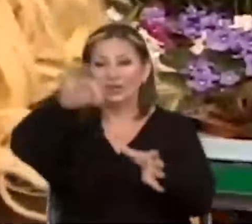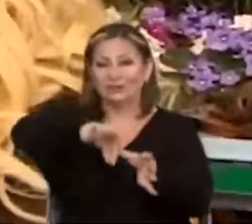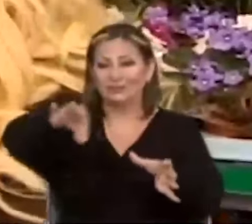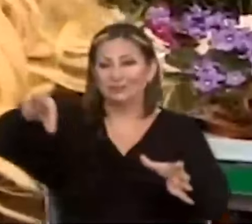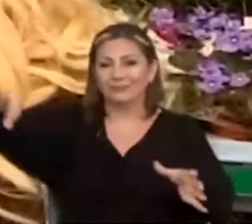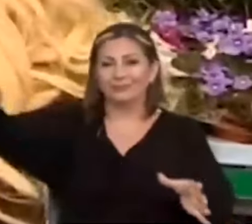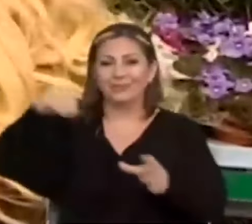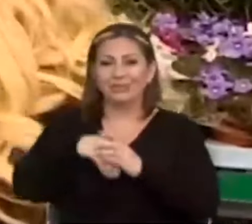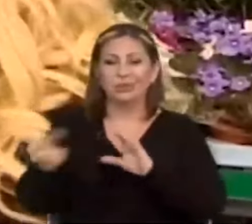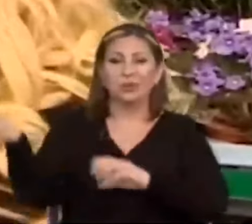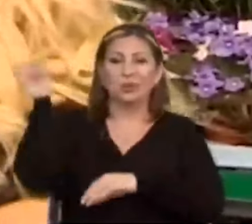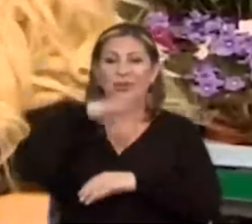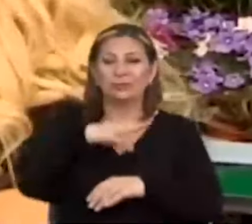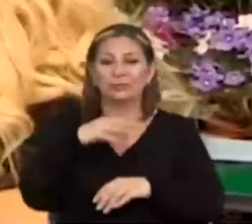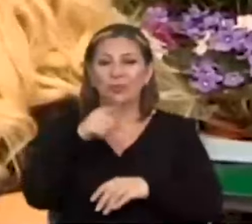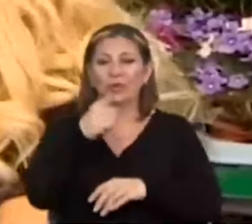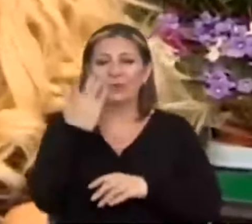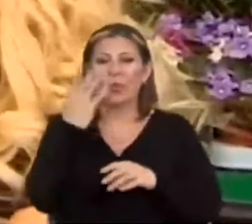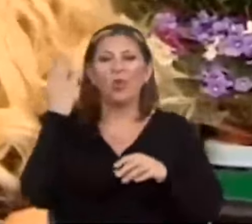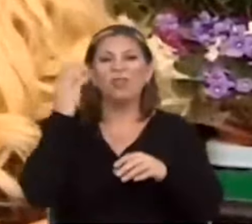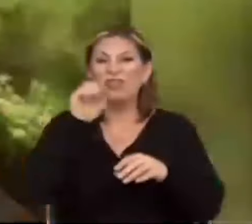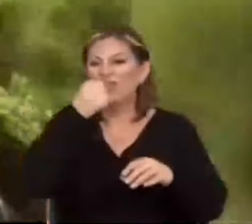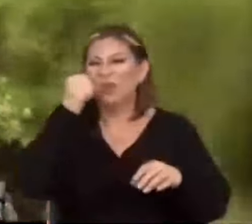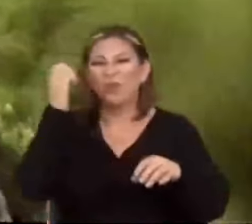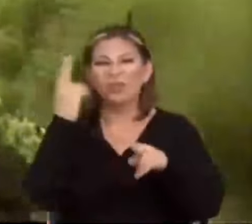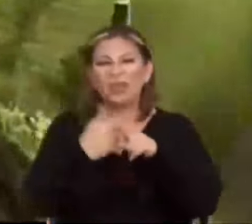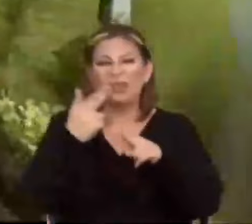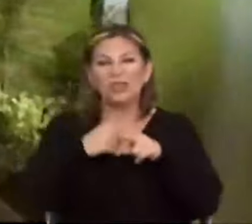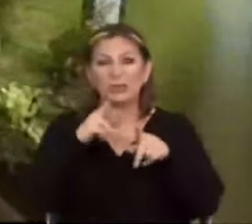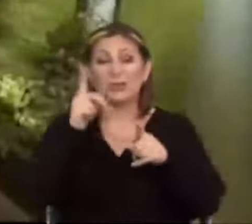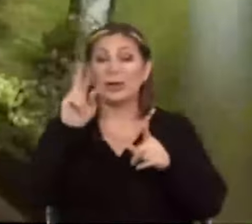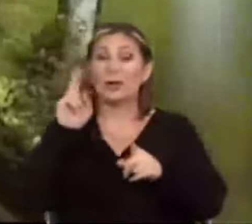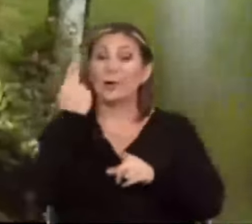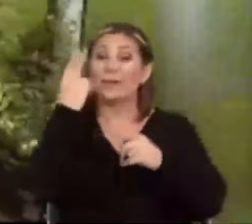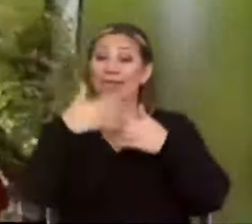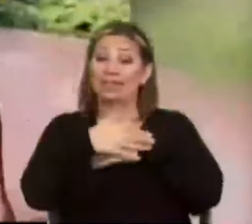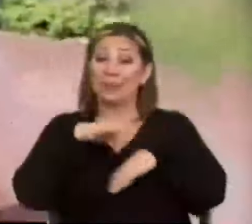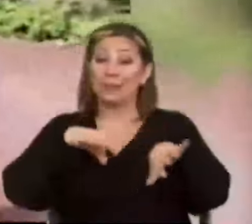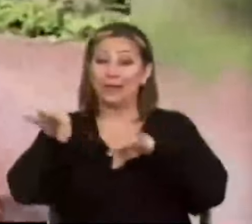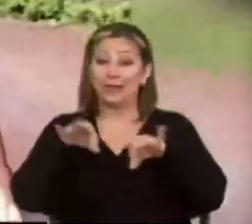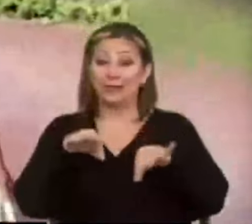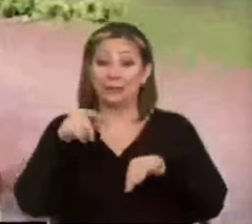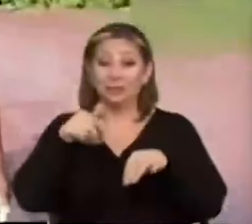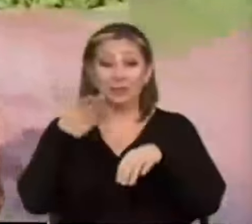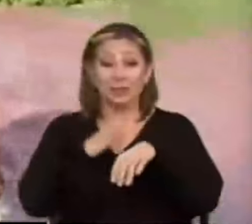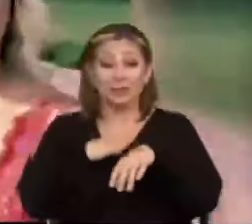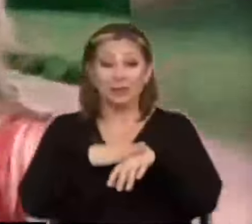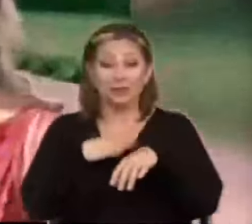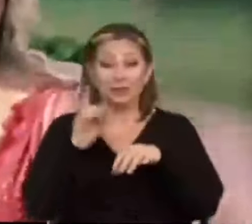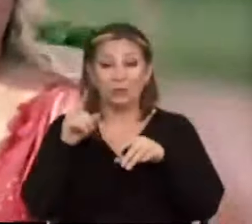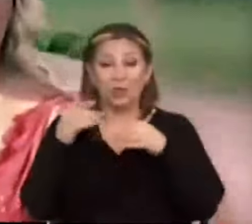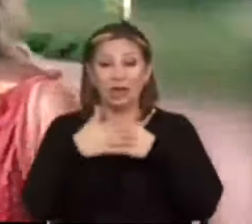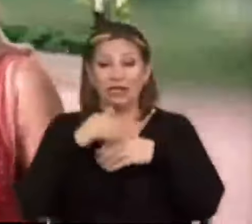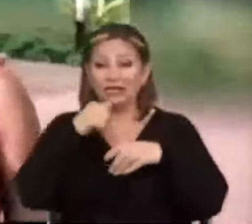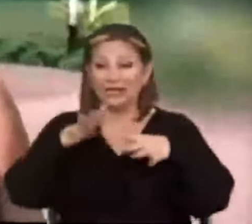bahçeye ekilmesi için göndermiş. Böyle de şeydir bu, odundur yani. Ve tabii bir de romantik akşam planlarında. Şimdi bugün ne yapacağız? Safiyeciğim,